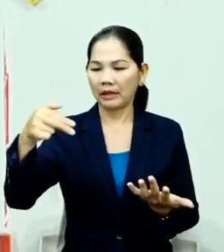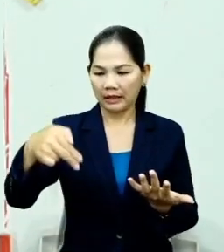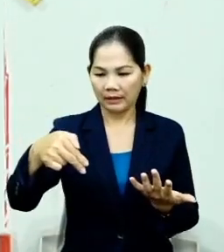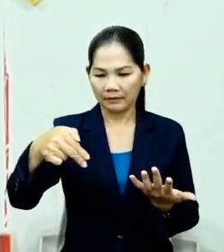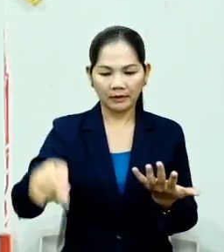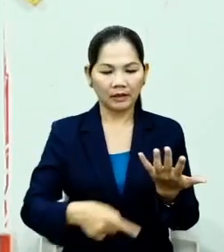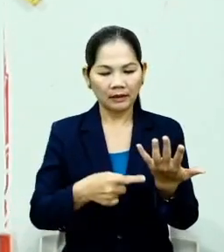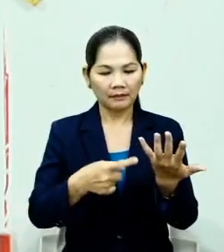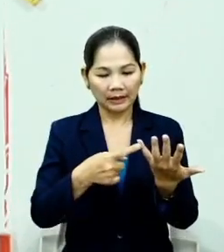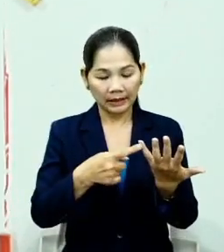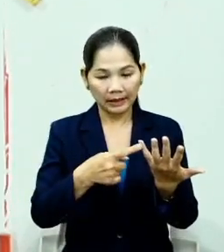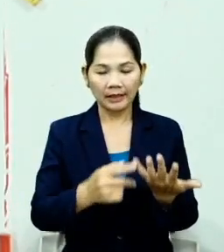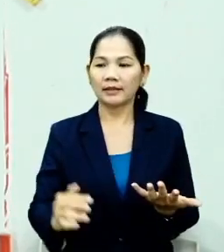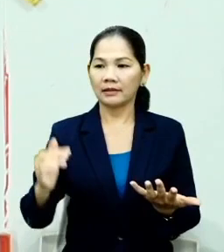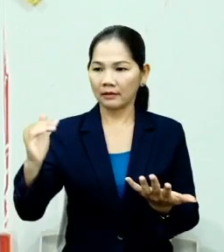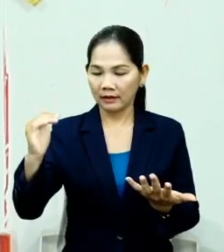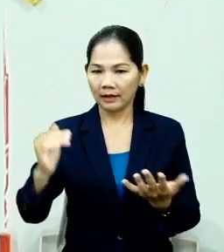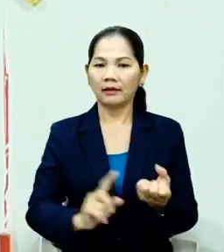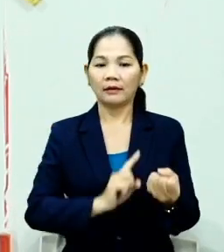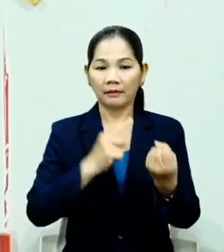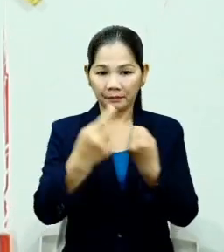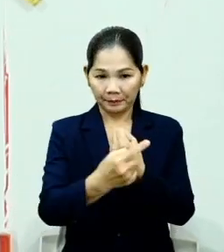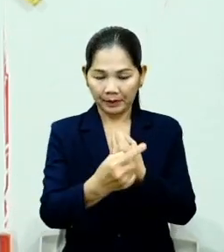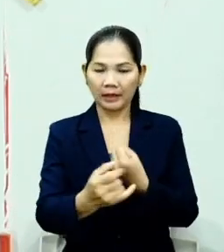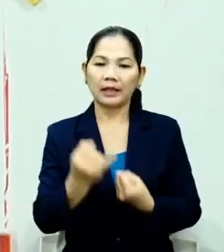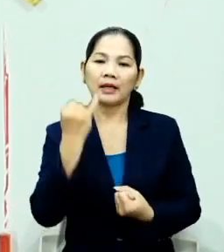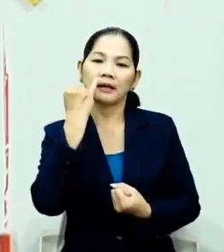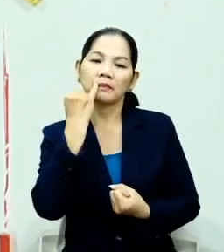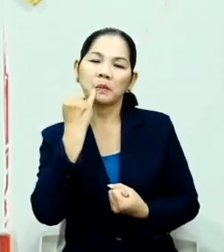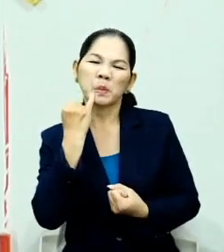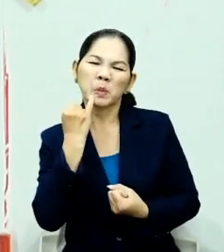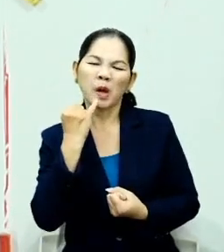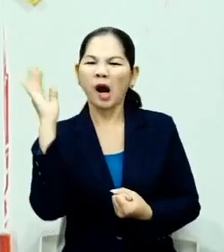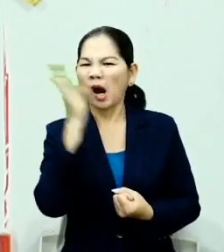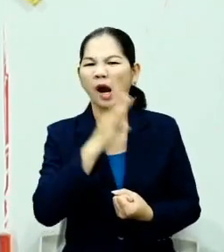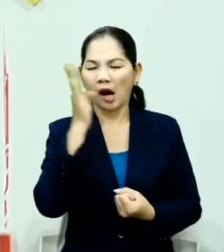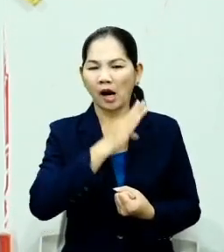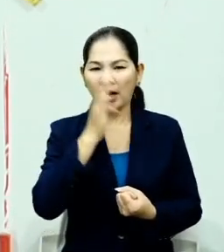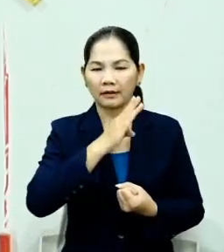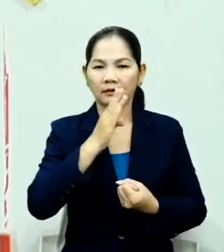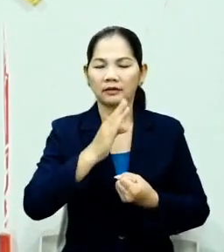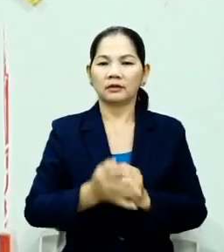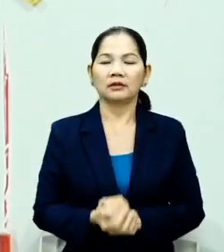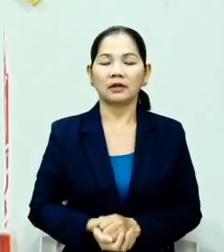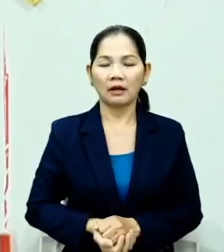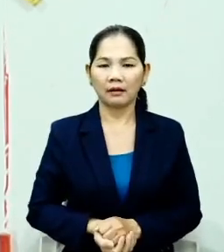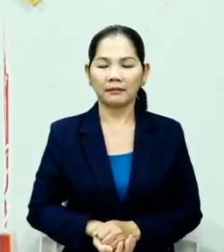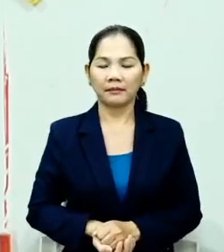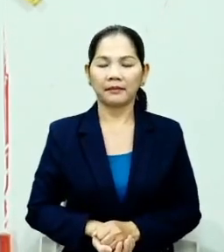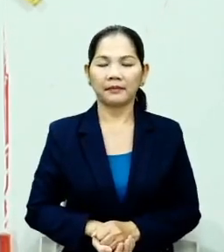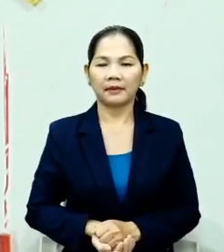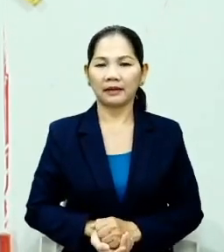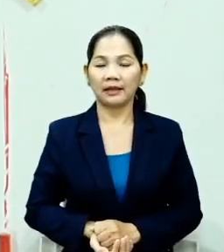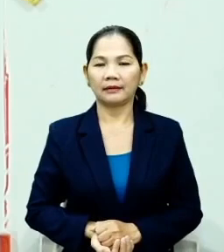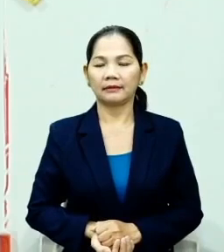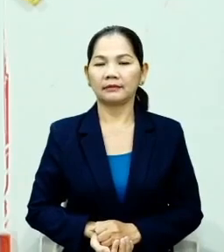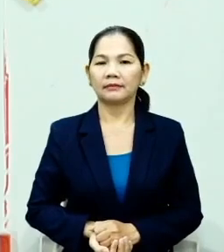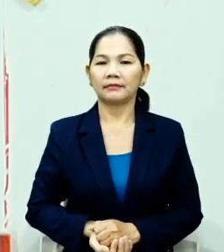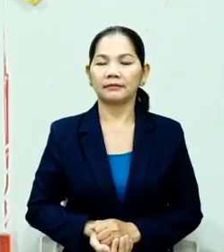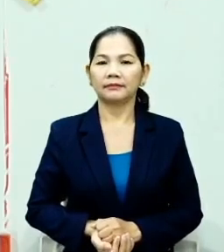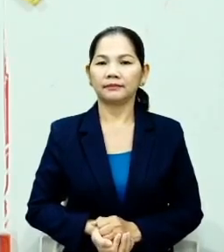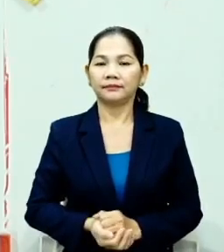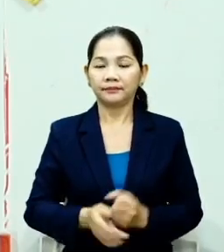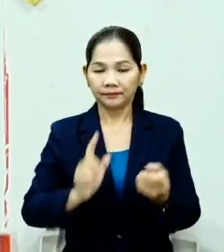Plò ái, plè. Mật tô ế, mật tê nâng xó, mật